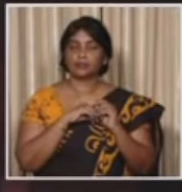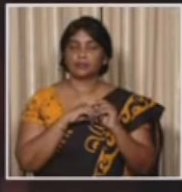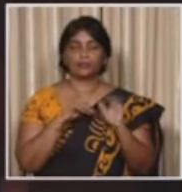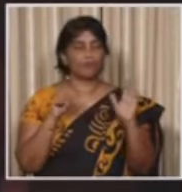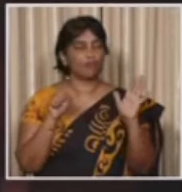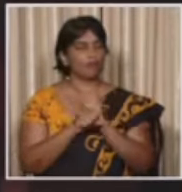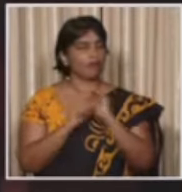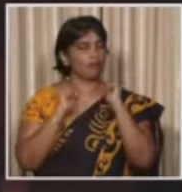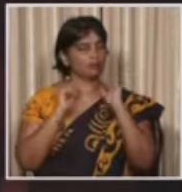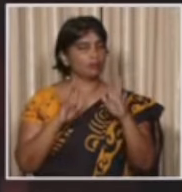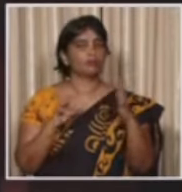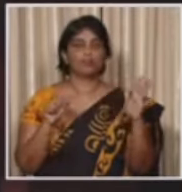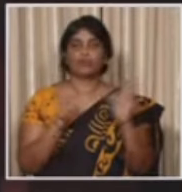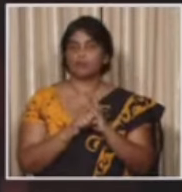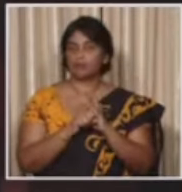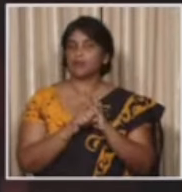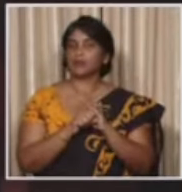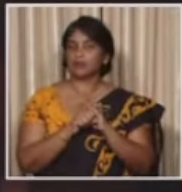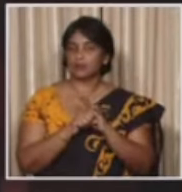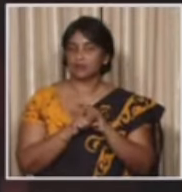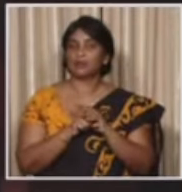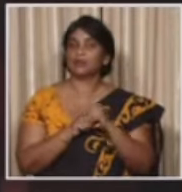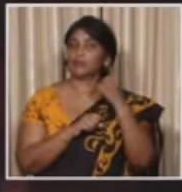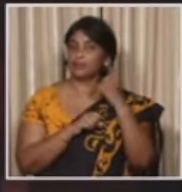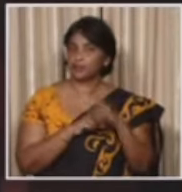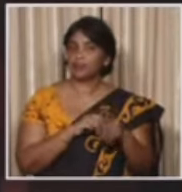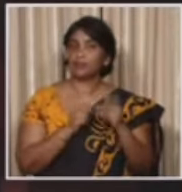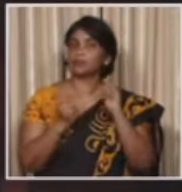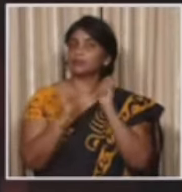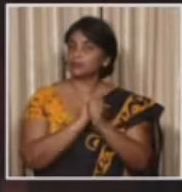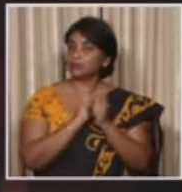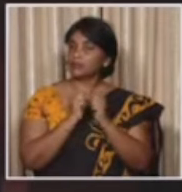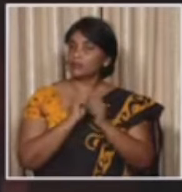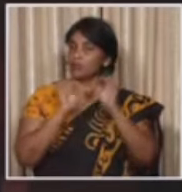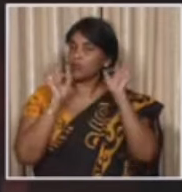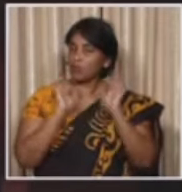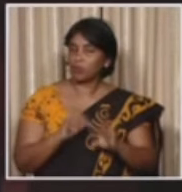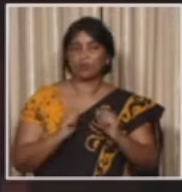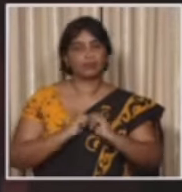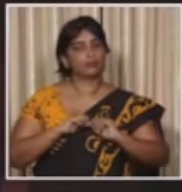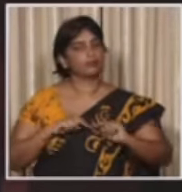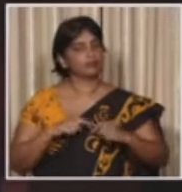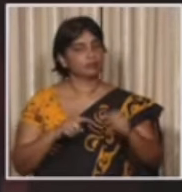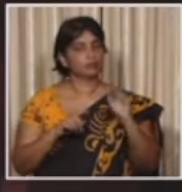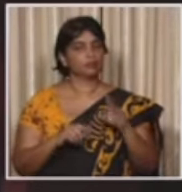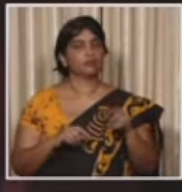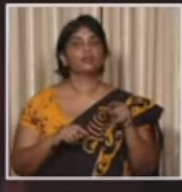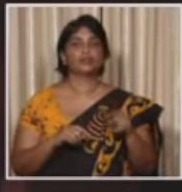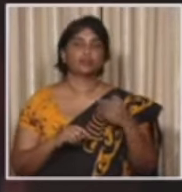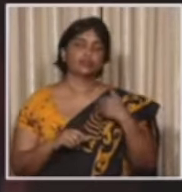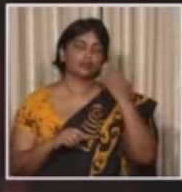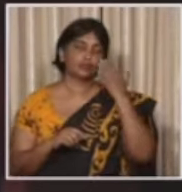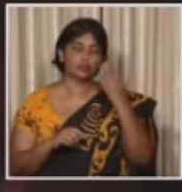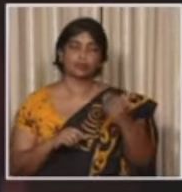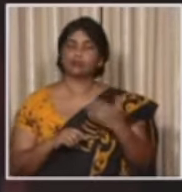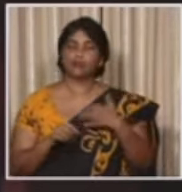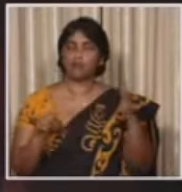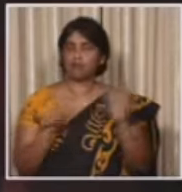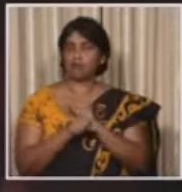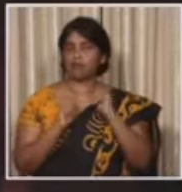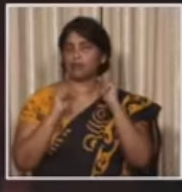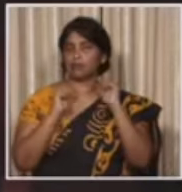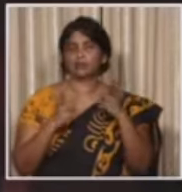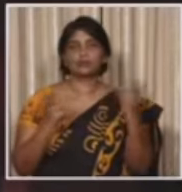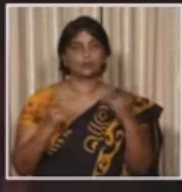කම්ප්ලීට්, ඒක අංග සම්පූර්ණයි. ඒ නිසා මේ සංශෝධන රහිතව ක්‍රියාත්මක වීම අපි දකින්නේ අසම්පූර්ණ